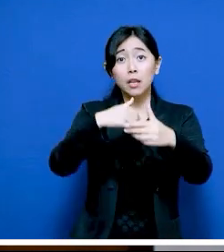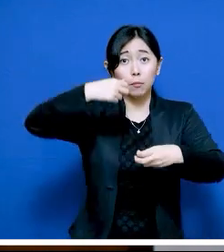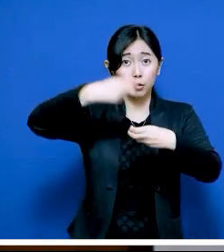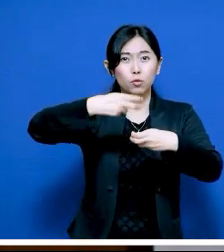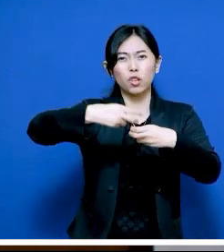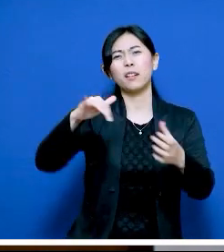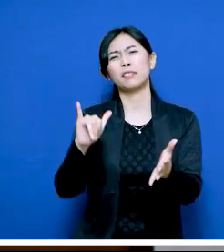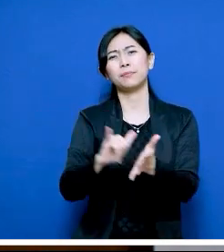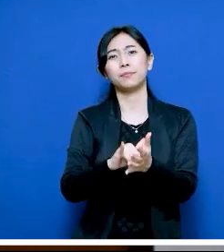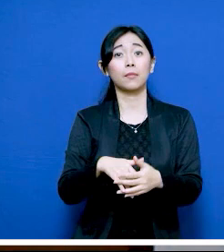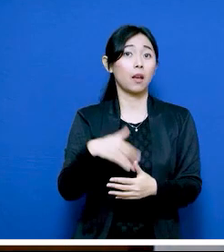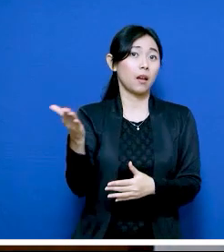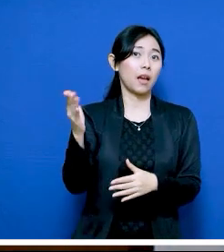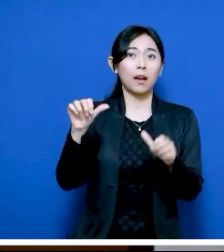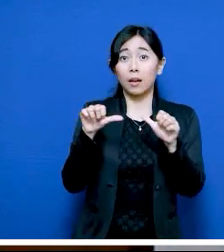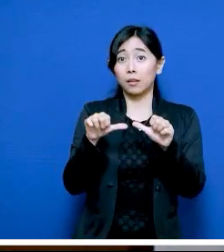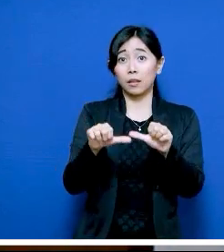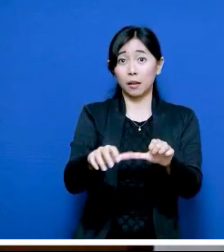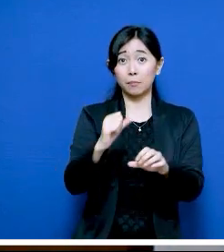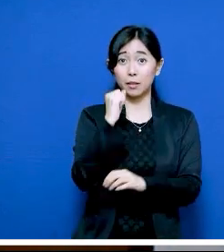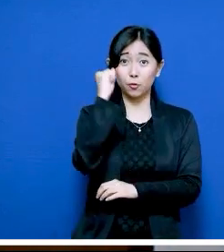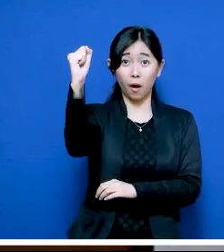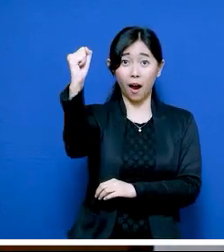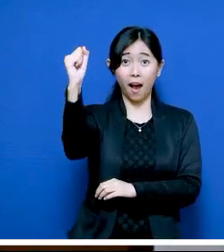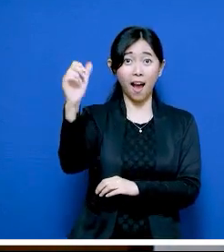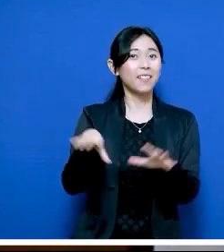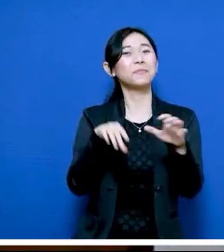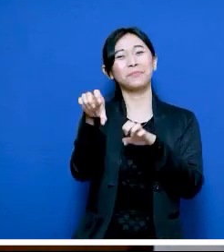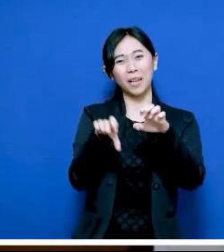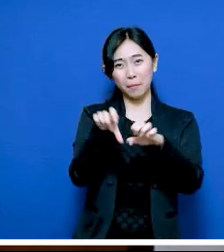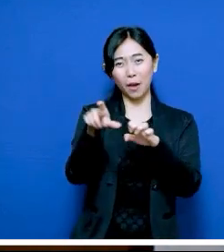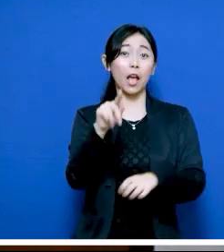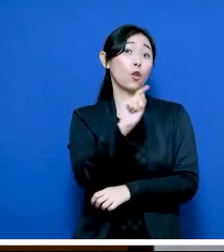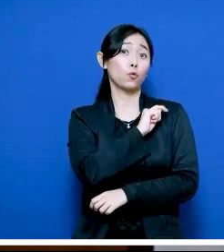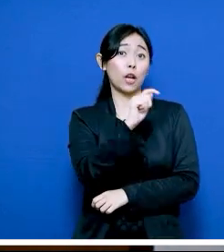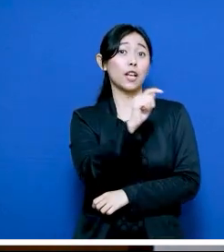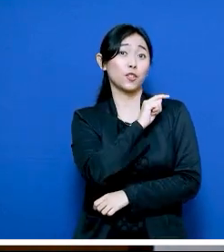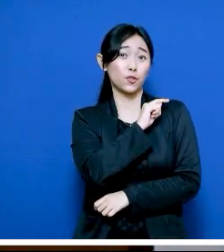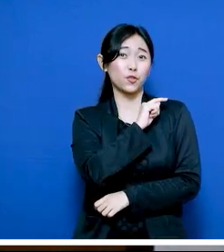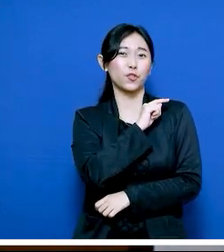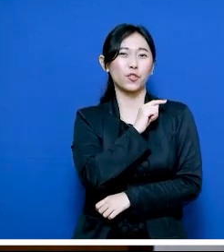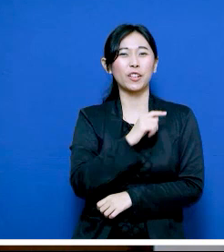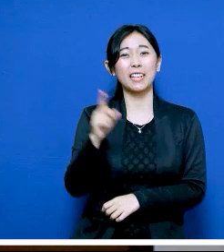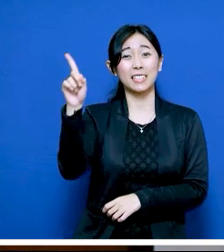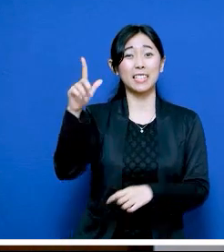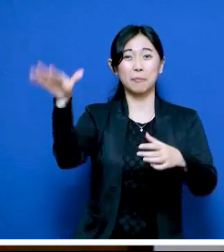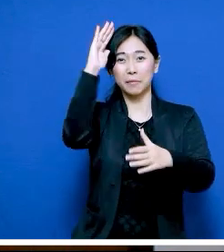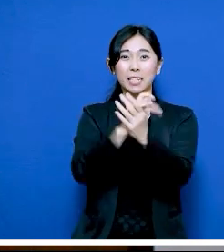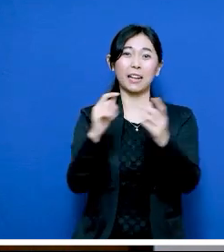kesulitan itu dia tetap berjuang melakukan tugas yang dipercayakan